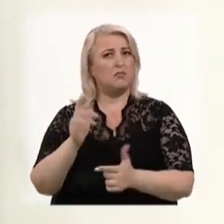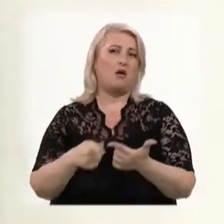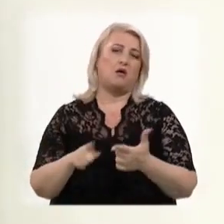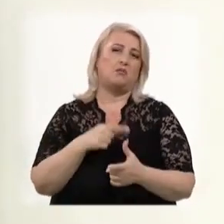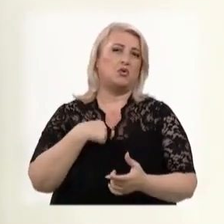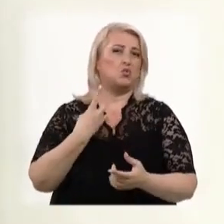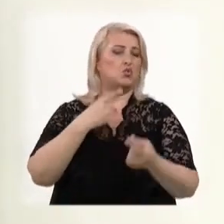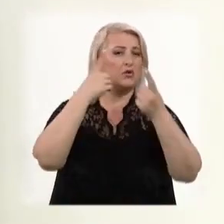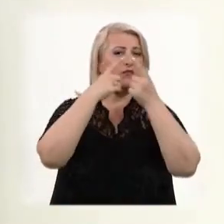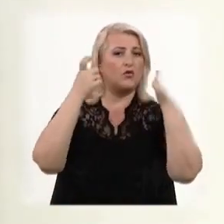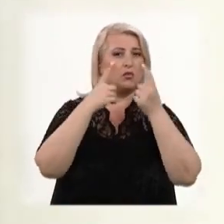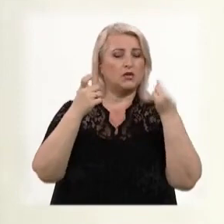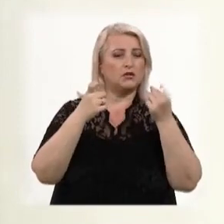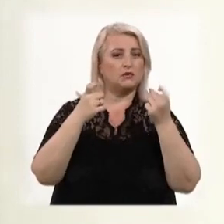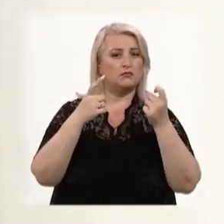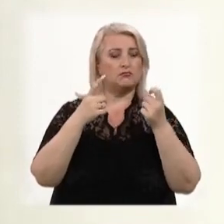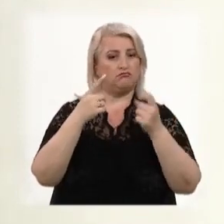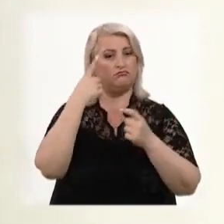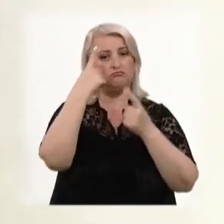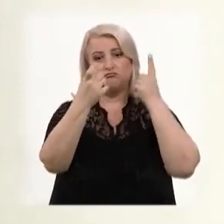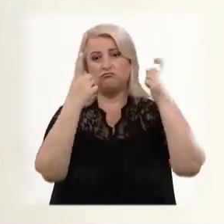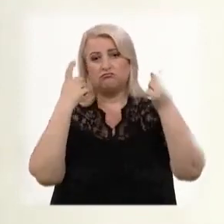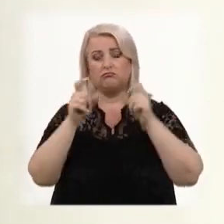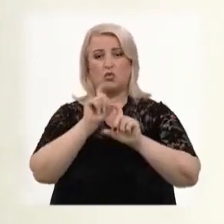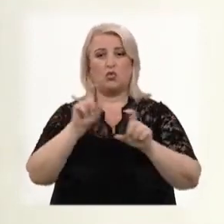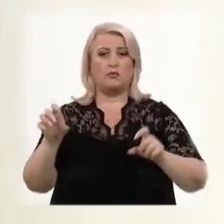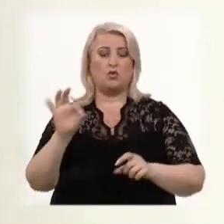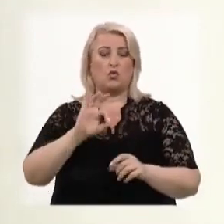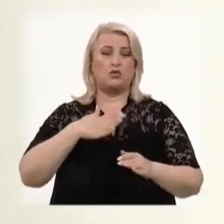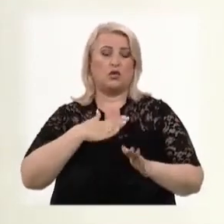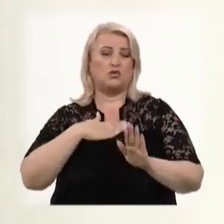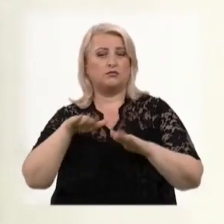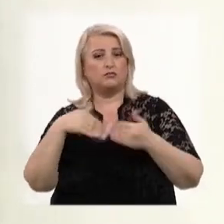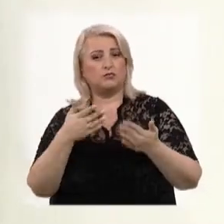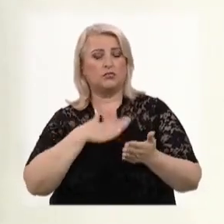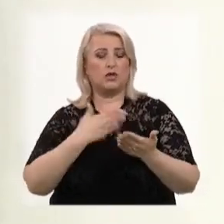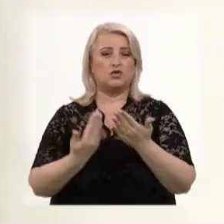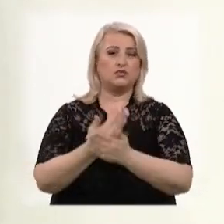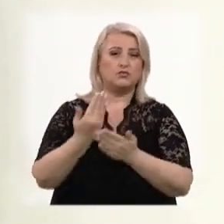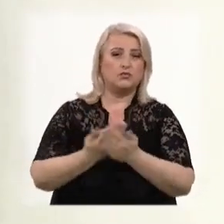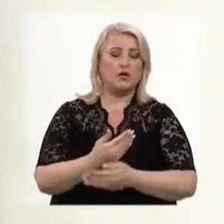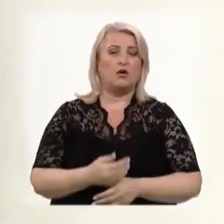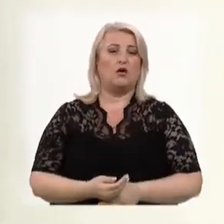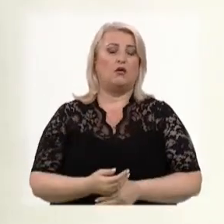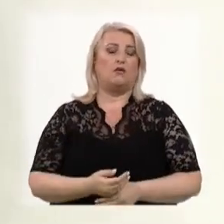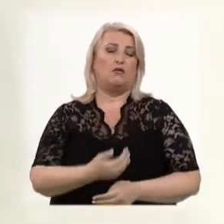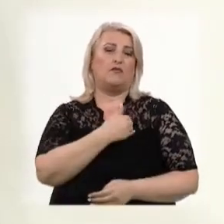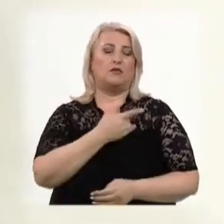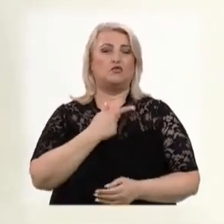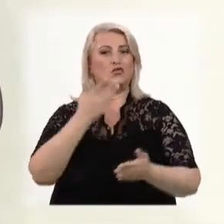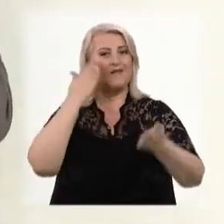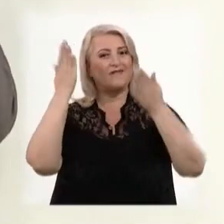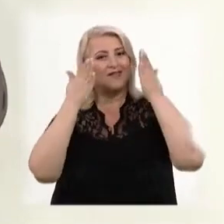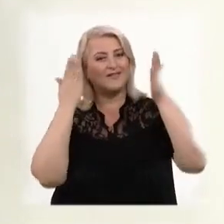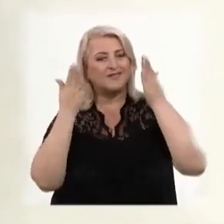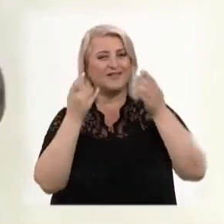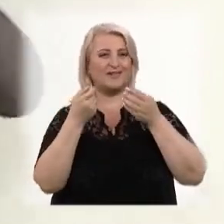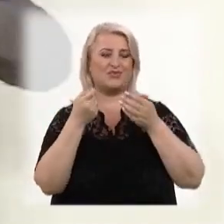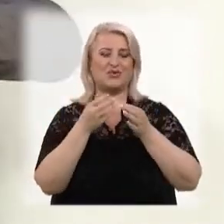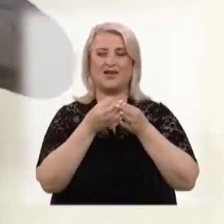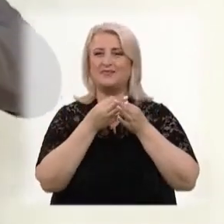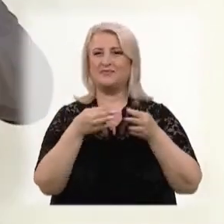continut informativ să informăm oamenii despre ofertele video despre noutățile noastre vreau continuu de grame un pic să